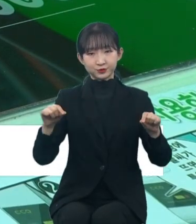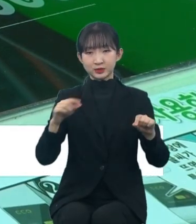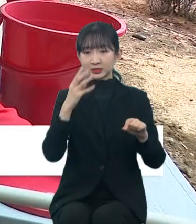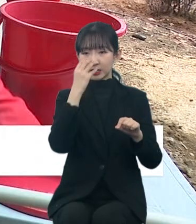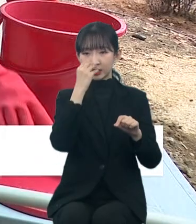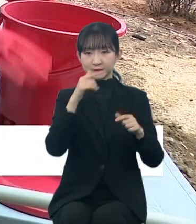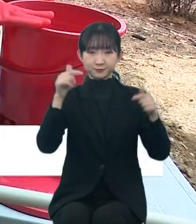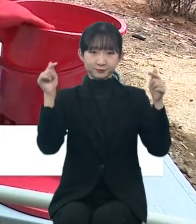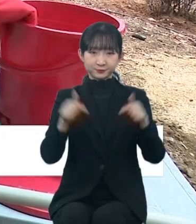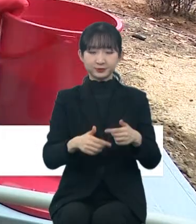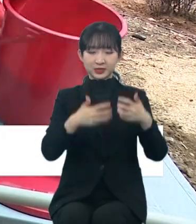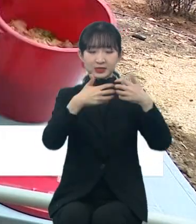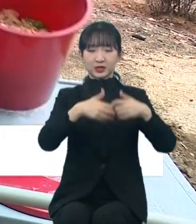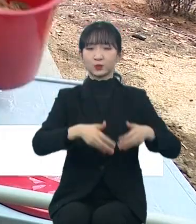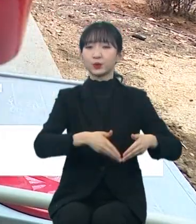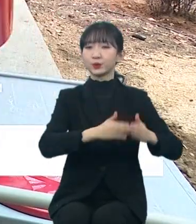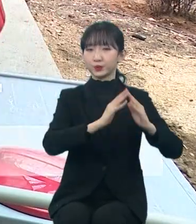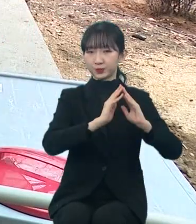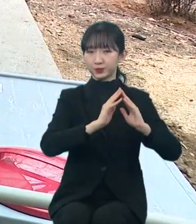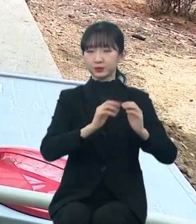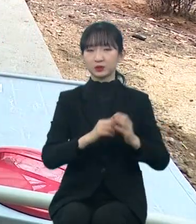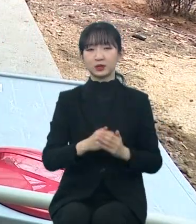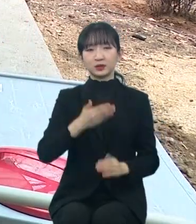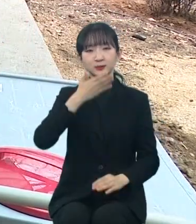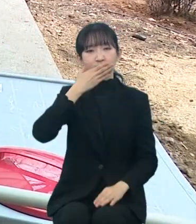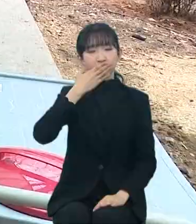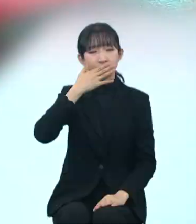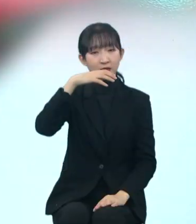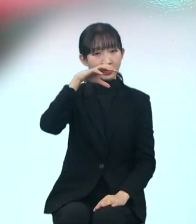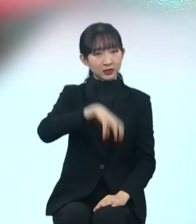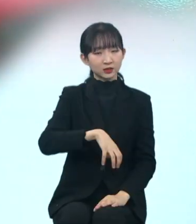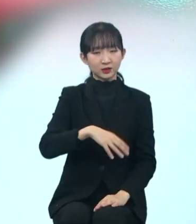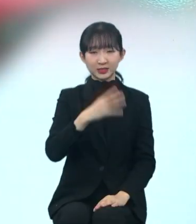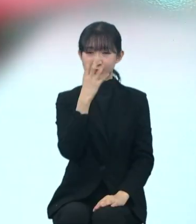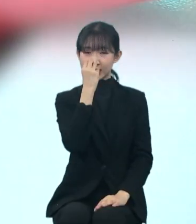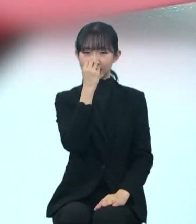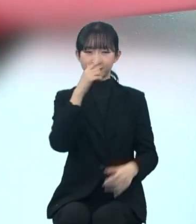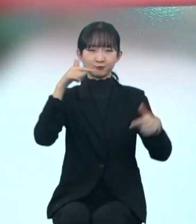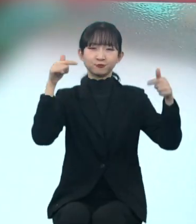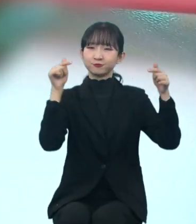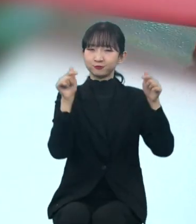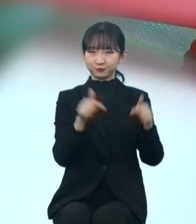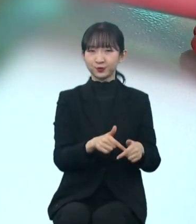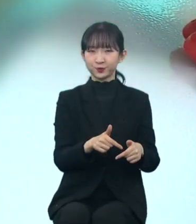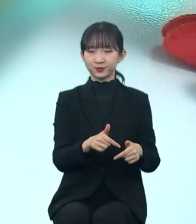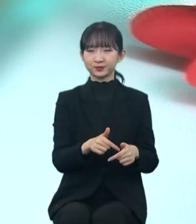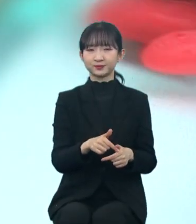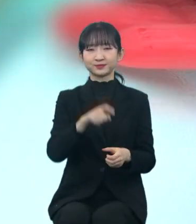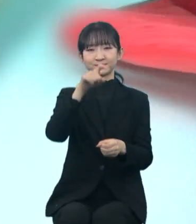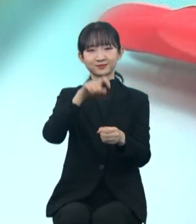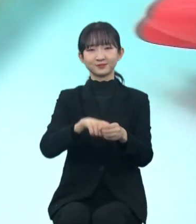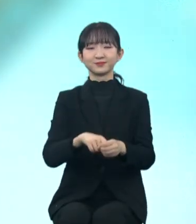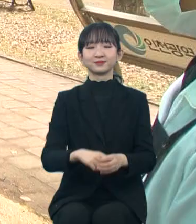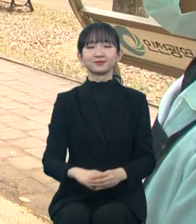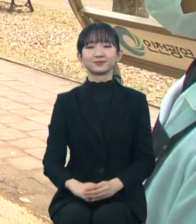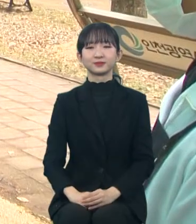설치됐습니다. 구내 식당 등에서 발생하는 음식물 쓰레기를 줄이고 음폐수 발생도 막기